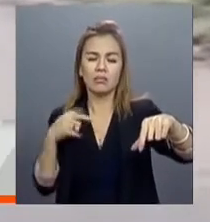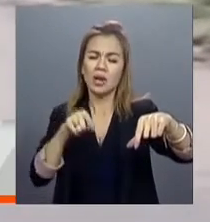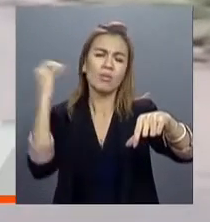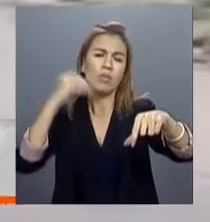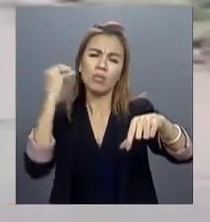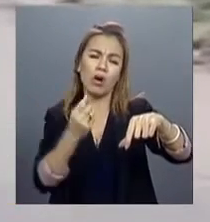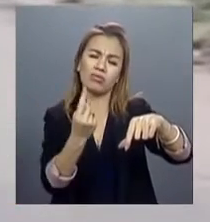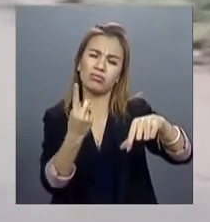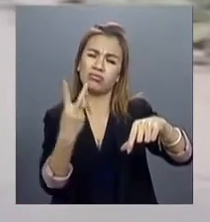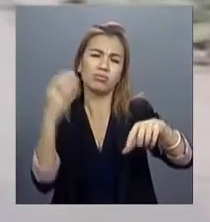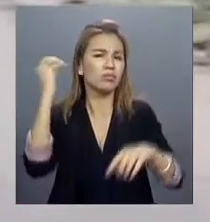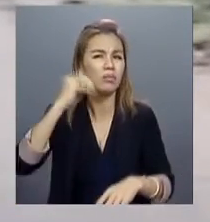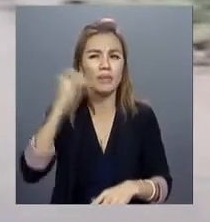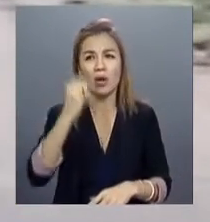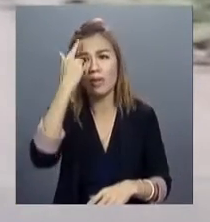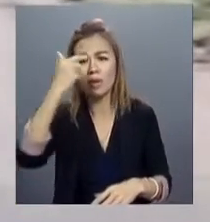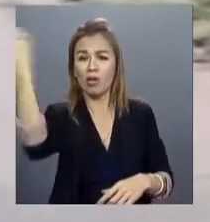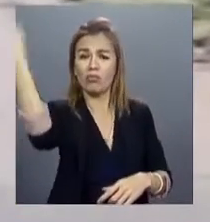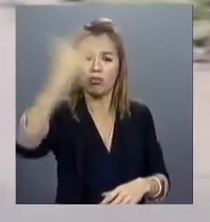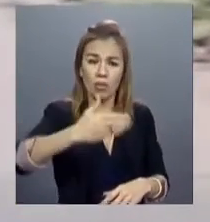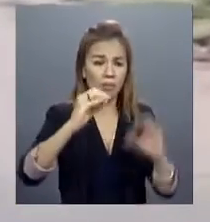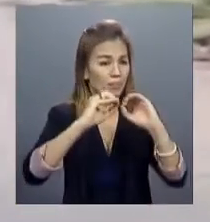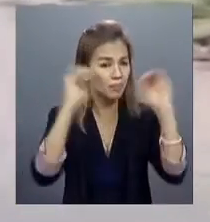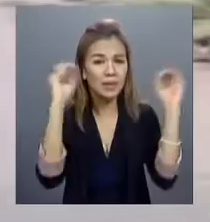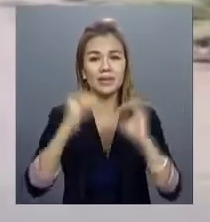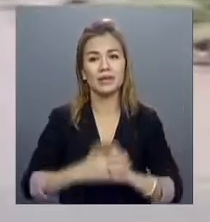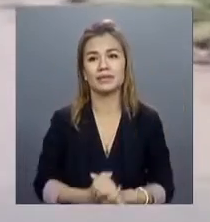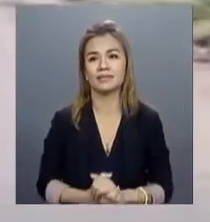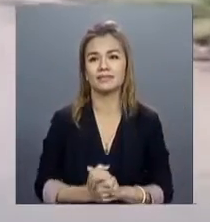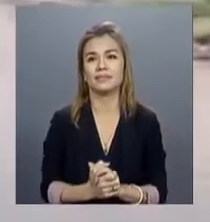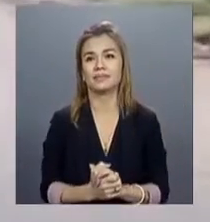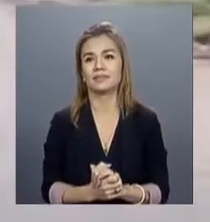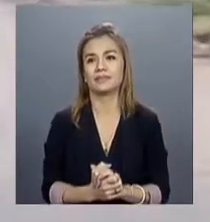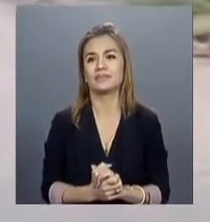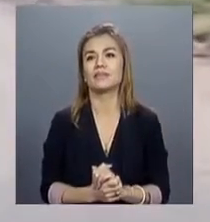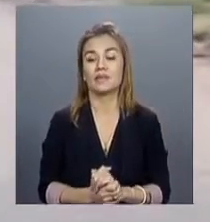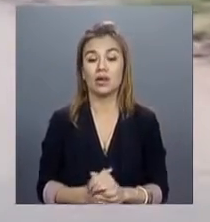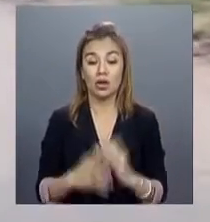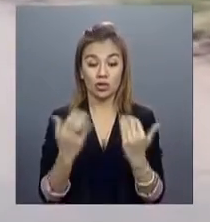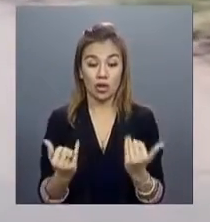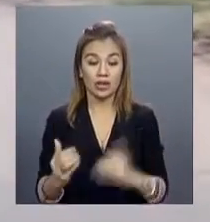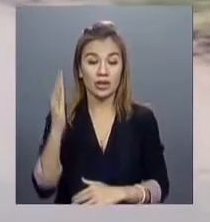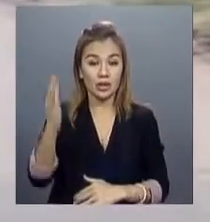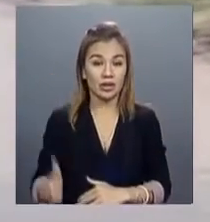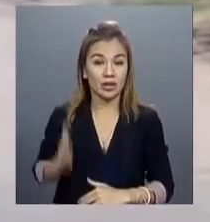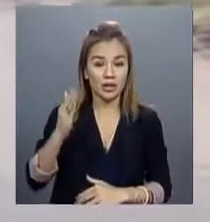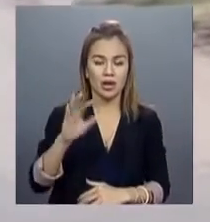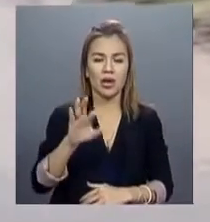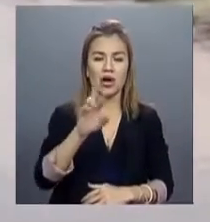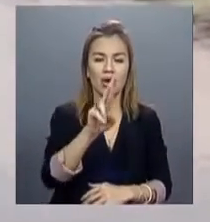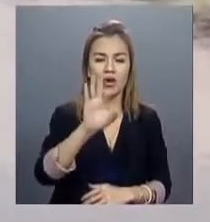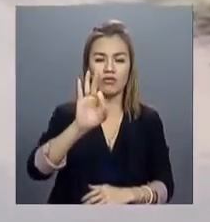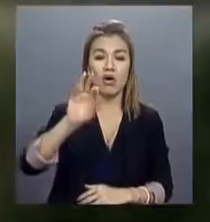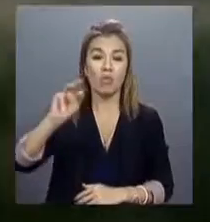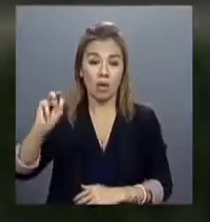มาแล้วหลายครั้งเนื่องจากไม่มีเครื่องกั้นโดยล่าสุดการรถไฟแห่งประเทศไทยระบุว่าขณะนี้รถไฟ